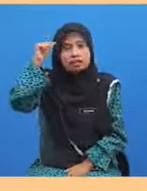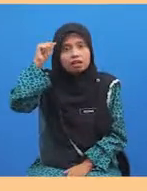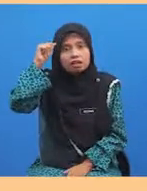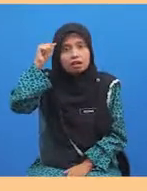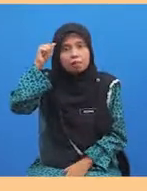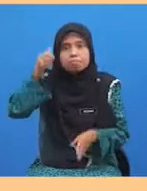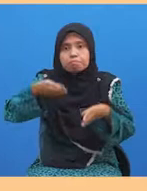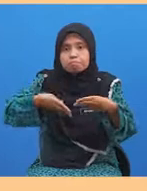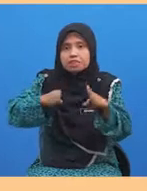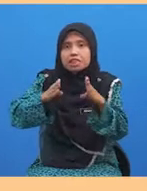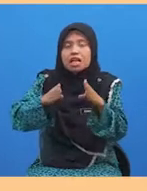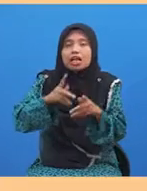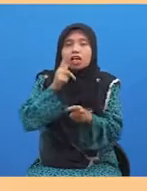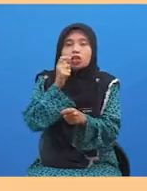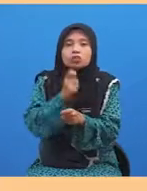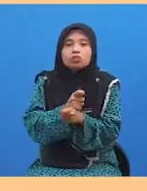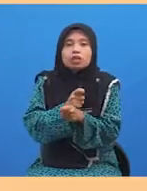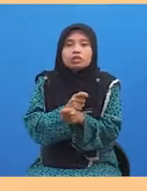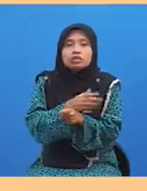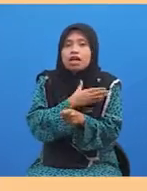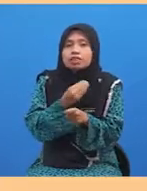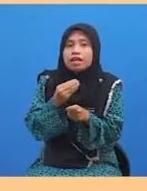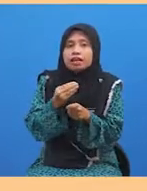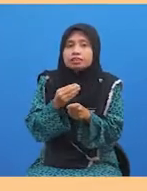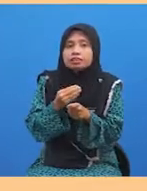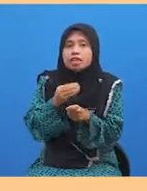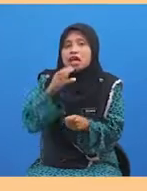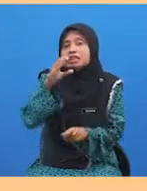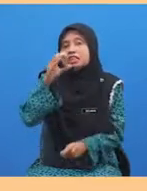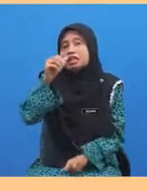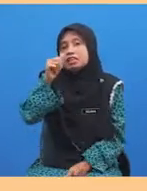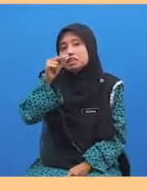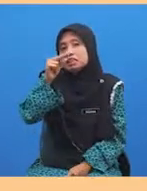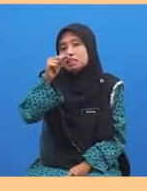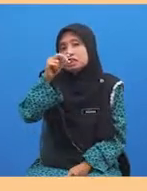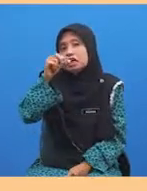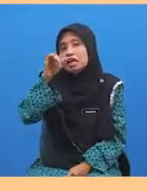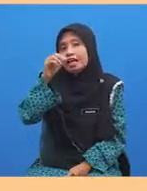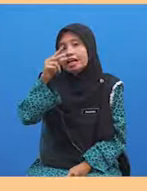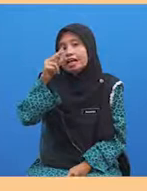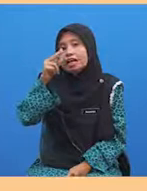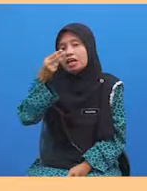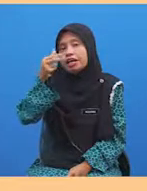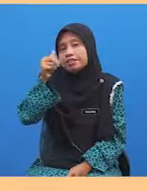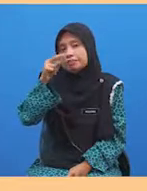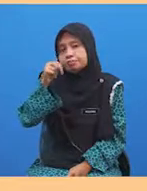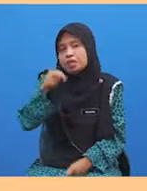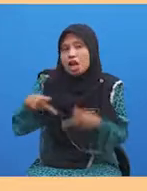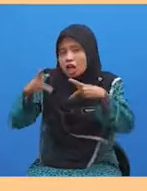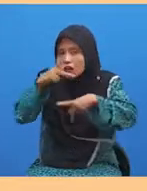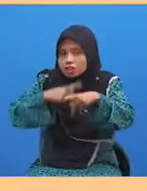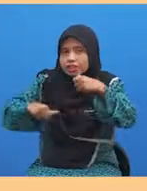kebijaksanaan Akram menjalankan tugas dan kecanggihan kajian